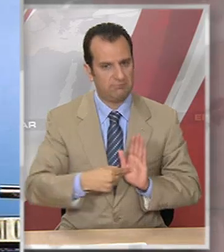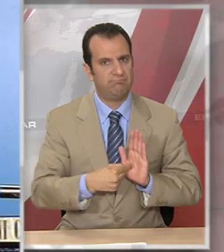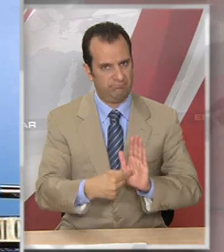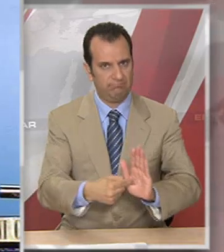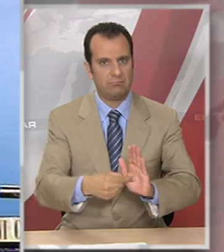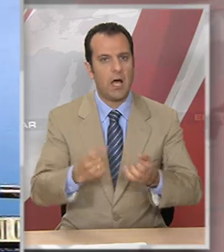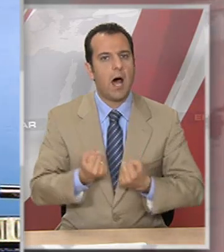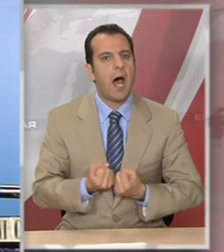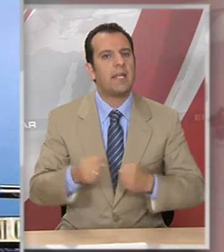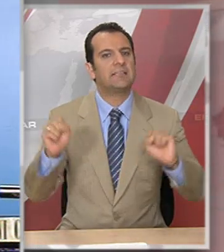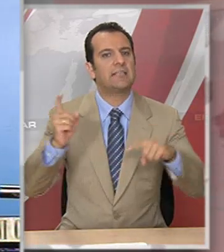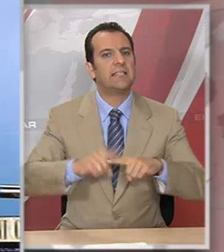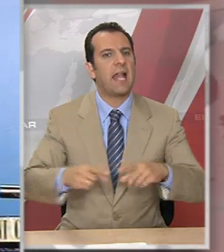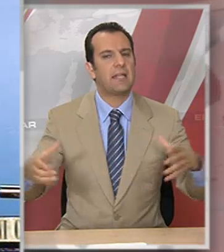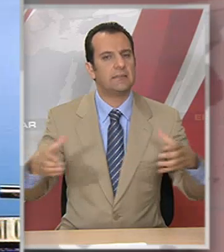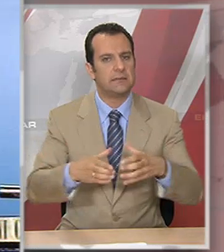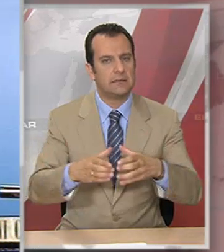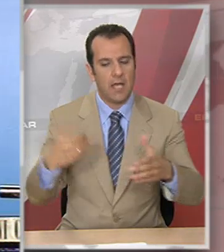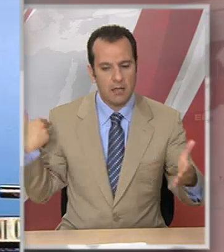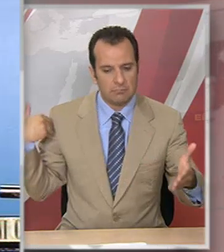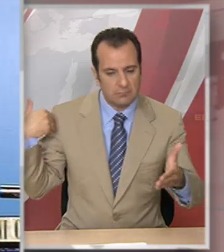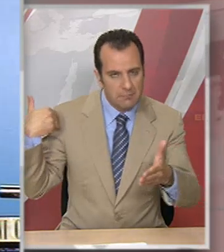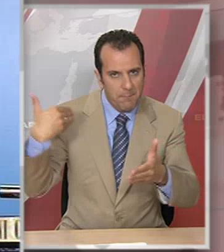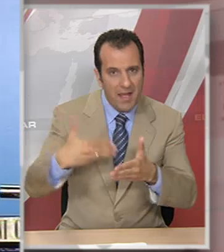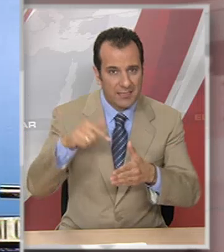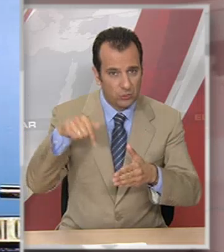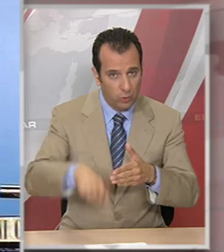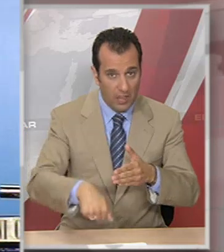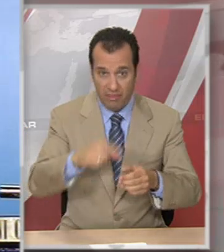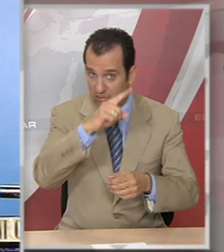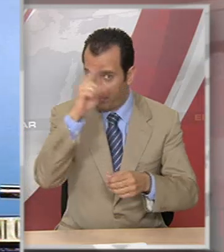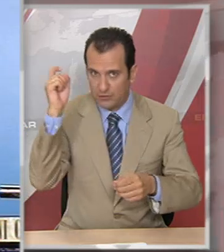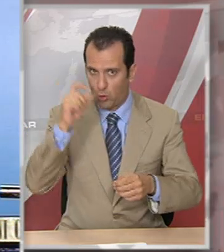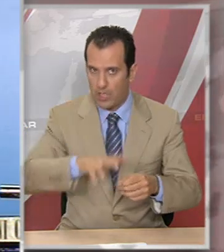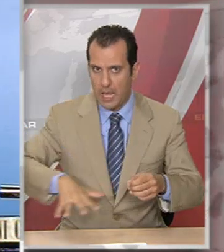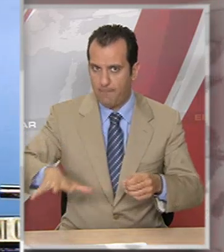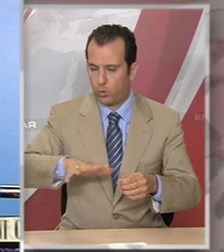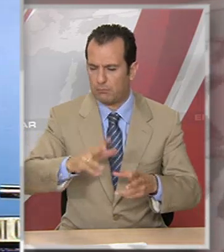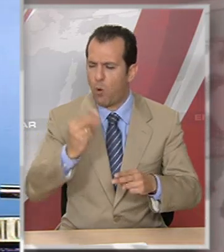Έλληνες κρατήσαμε συμπαγής σε μια δύσκολη ιστορική στιγμή